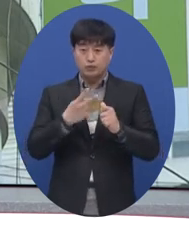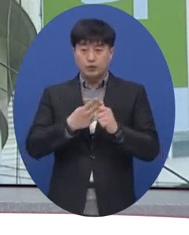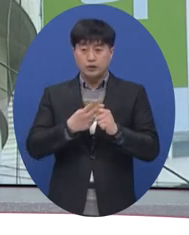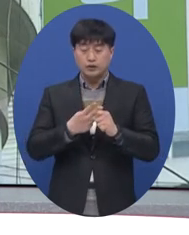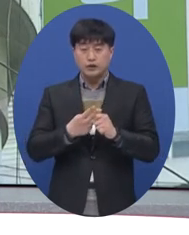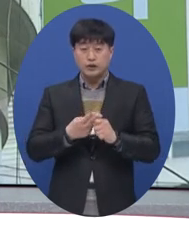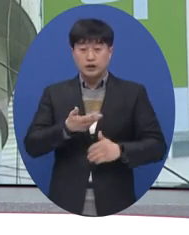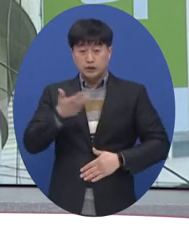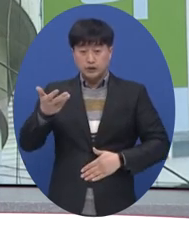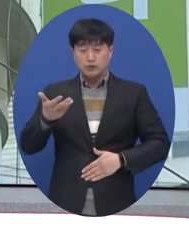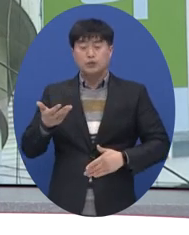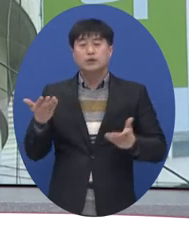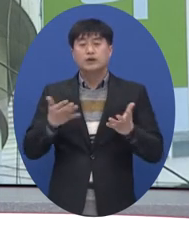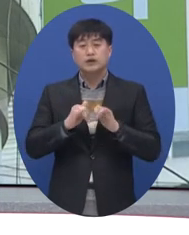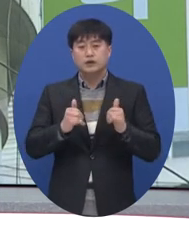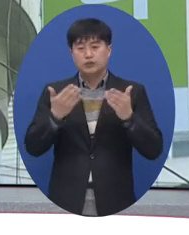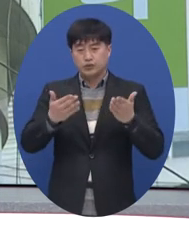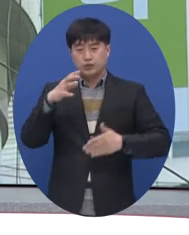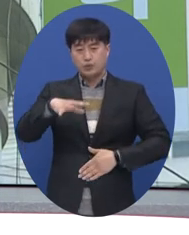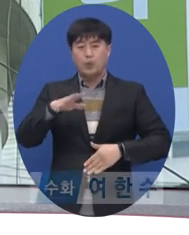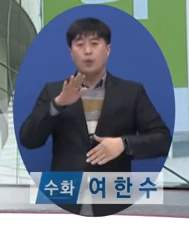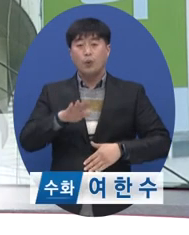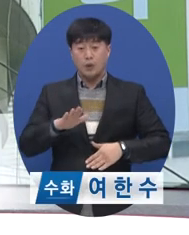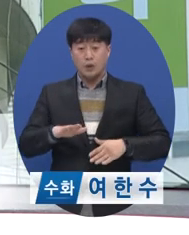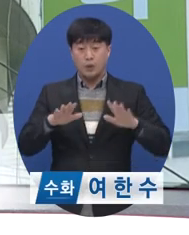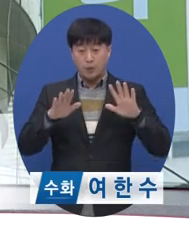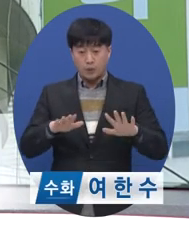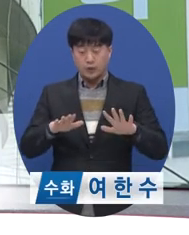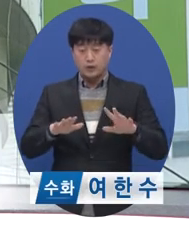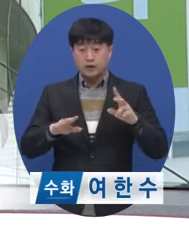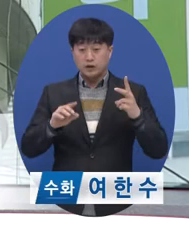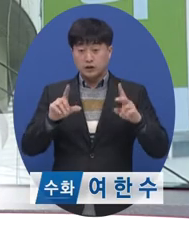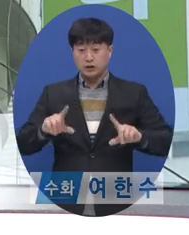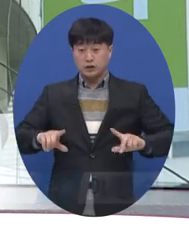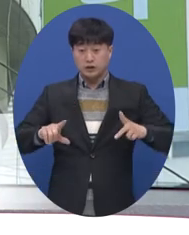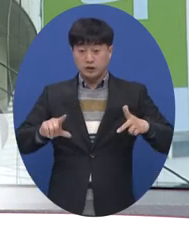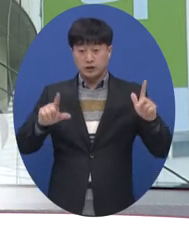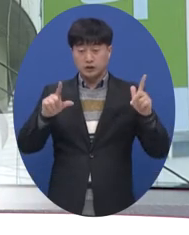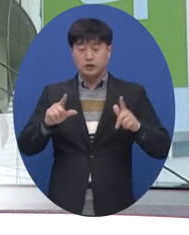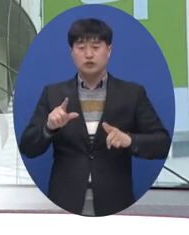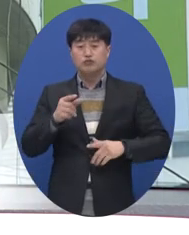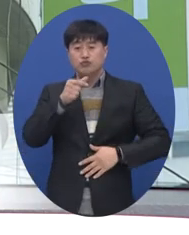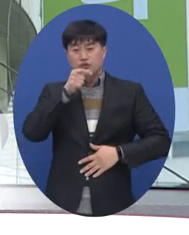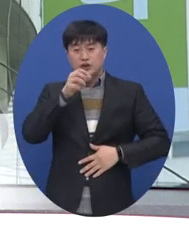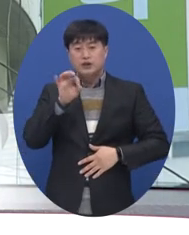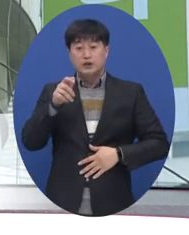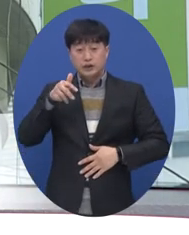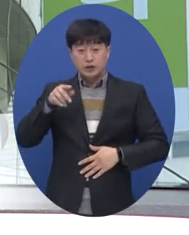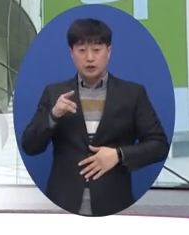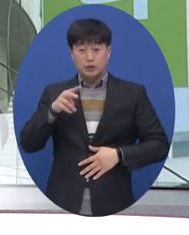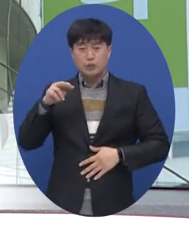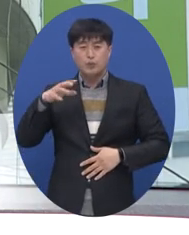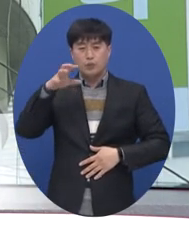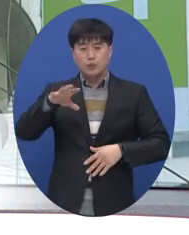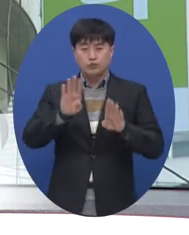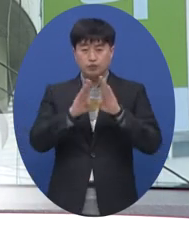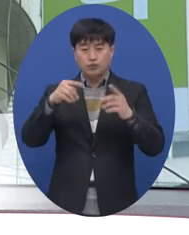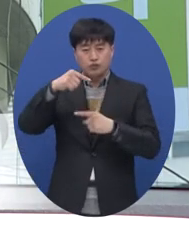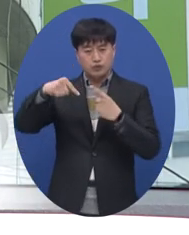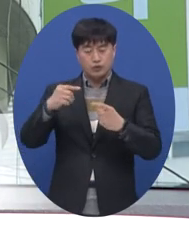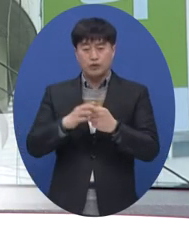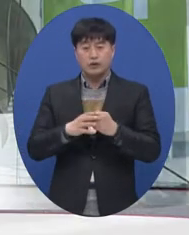경기도의 두 번째의 경기 이동 노동자 쉼터가 오늘 7일 부터 수월 실 팔달구 인계동 의 문을 열고